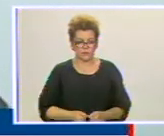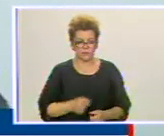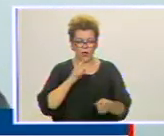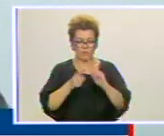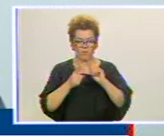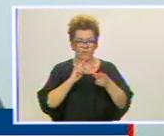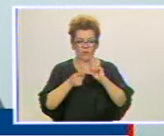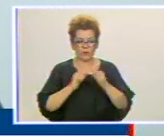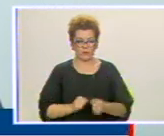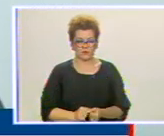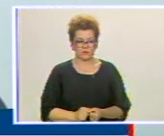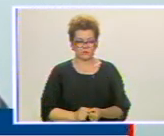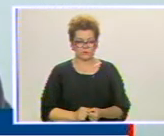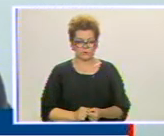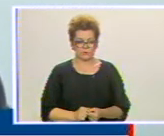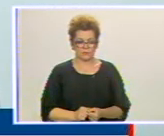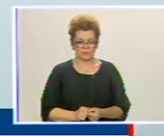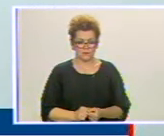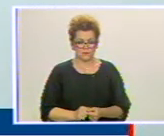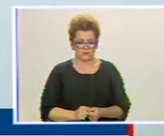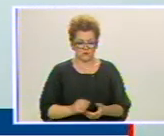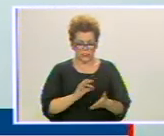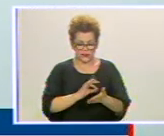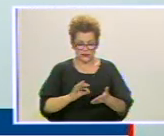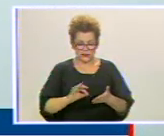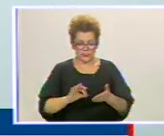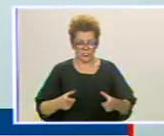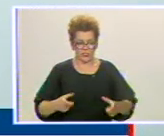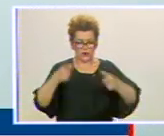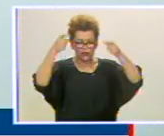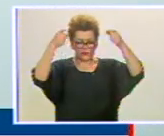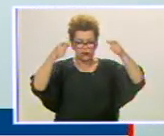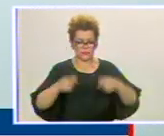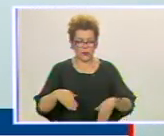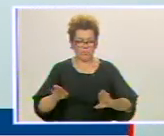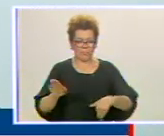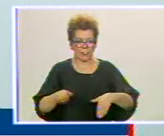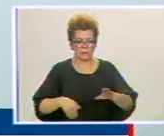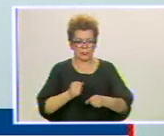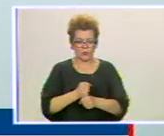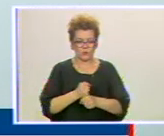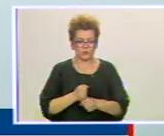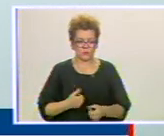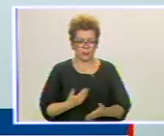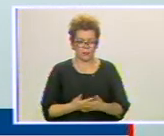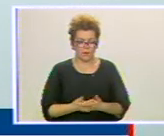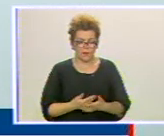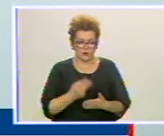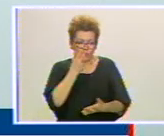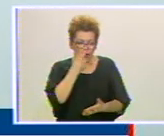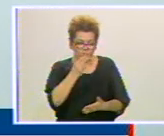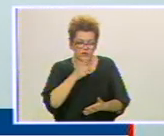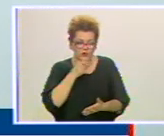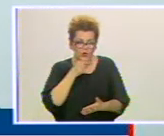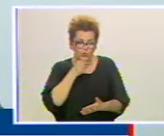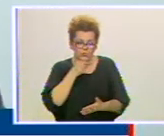dânsii, să facem atât din partea instituției o adresă către minister pentru a corecta eroarea sau să dea un